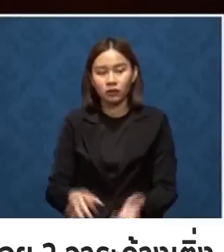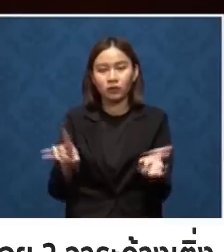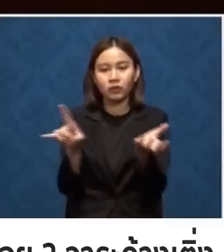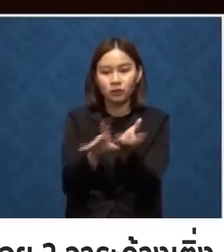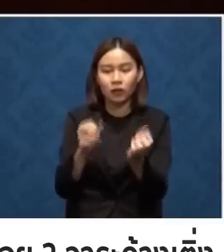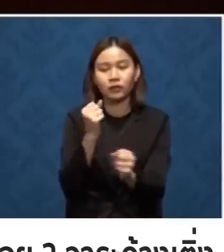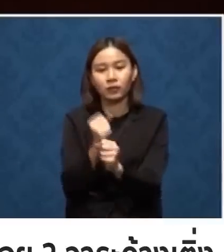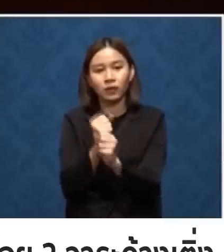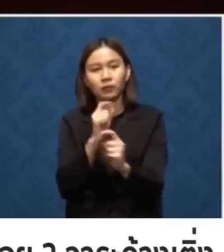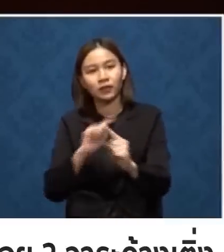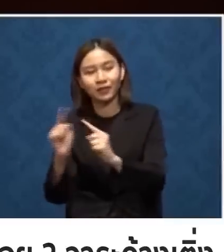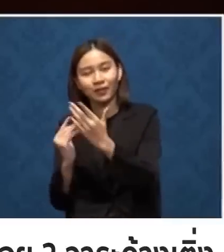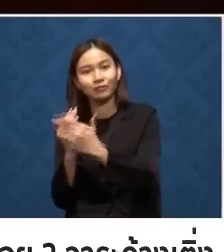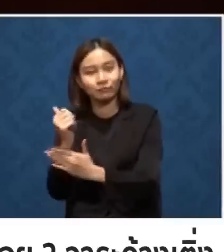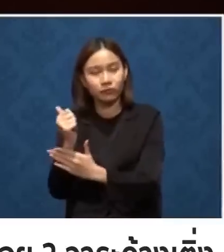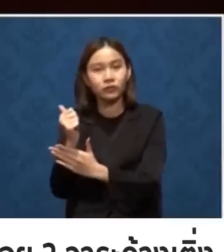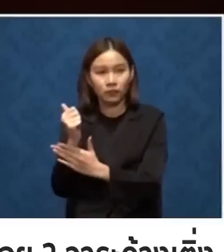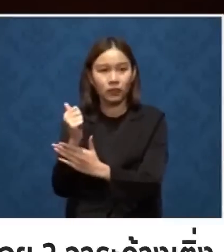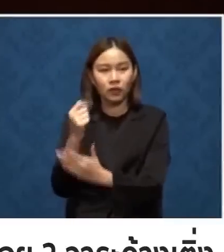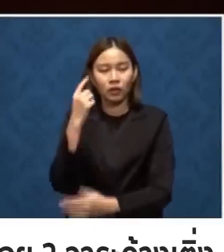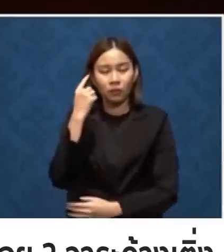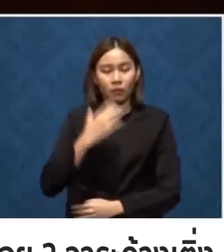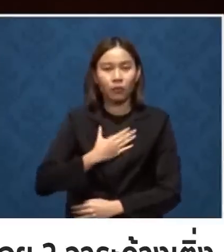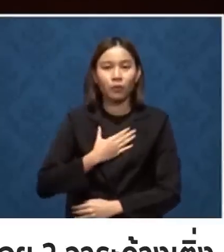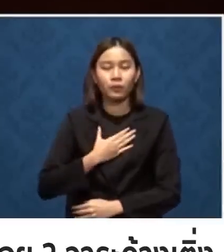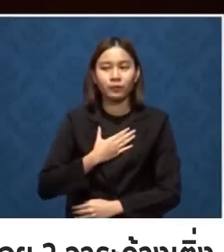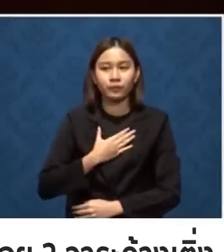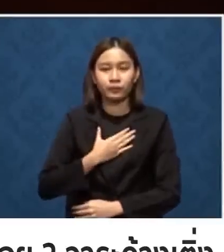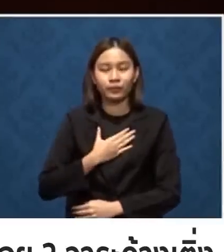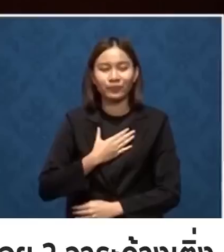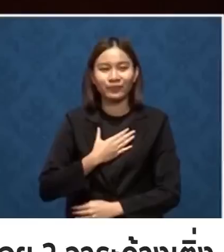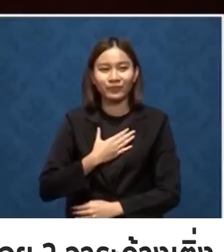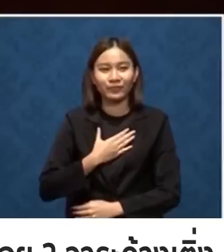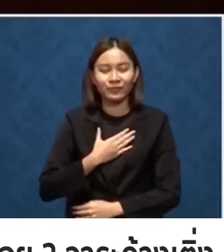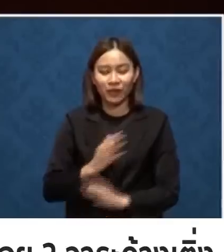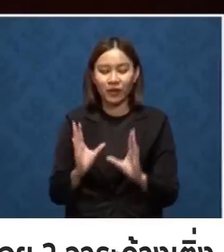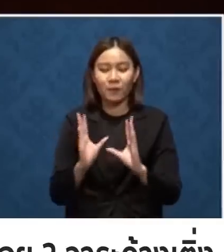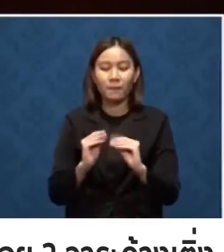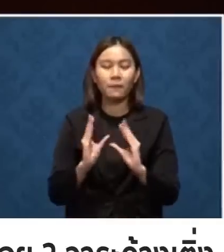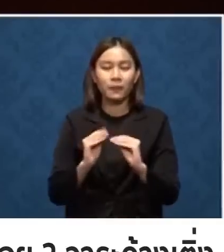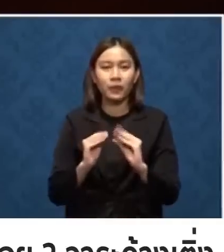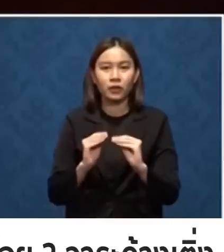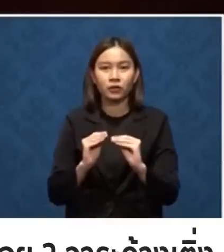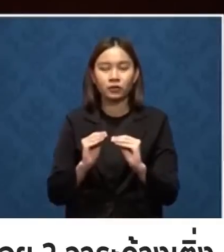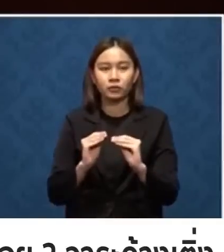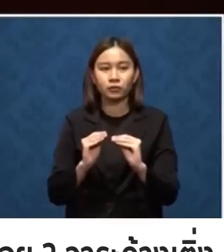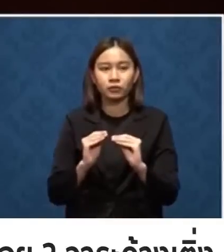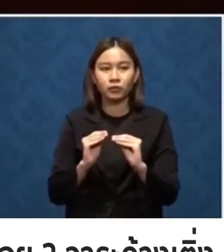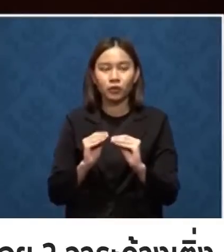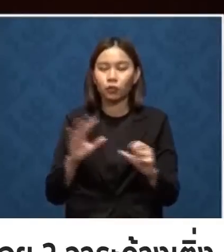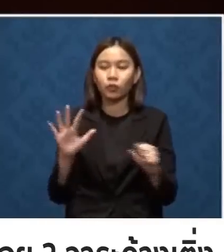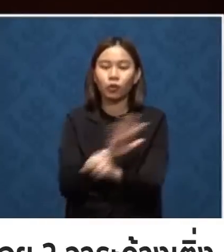กยติของคุณรังสิมันต์โรมปรากฏว่าหมอชนน่านสีแก้วยกมือนะฮะขอพู